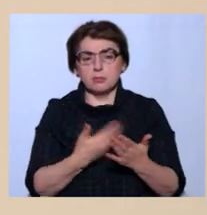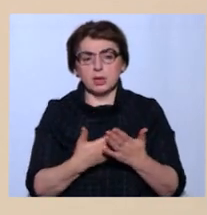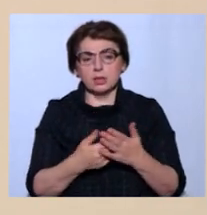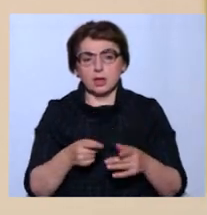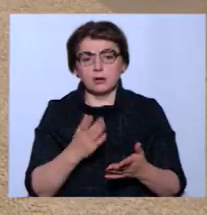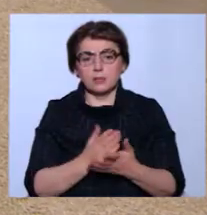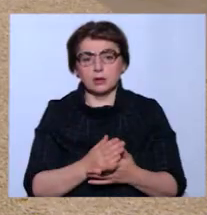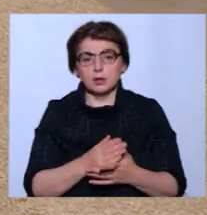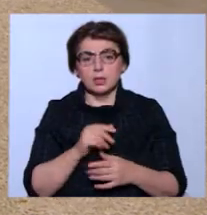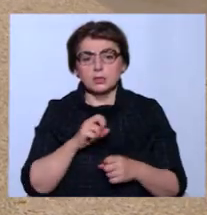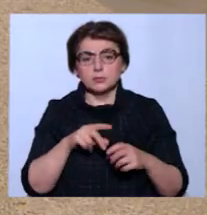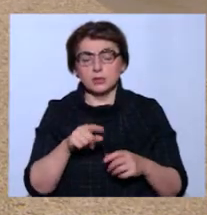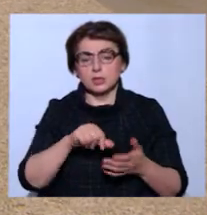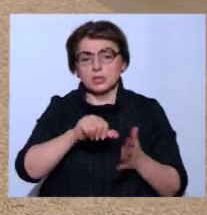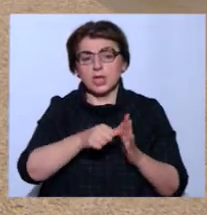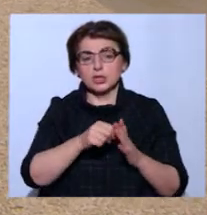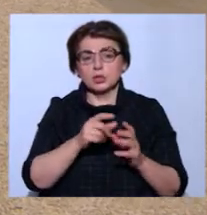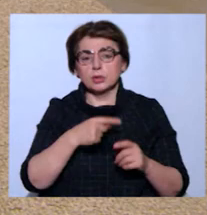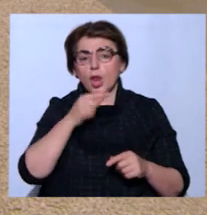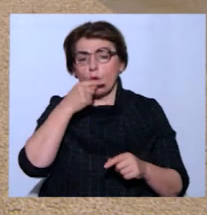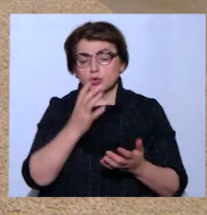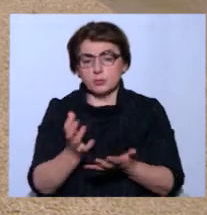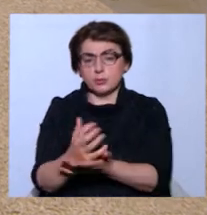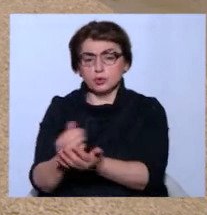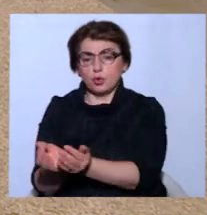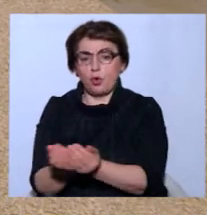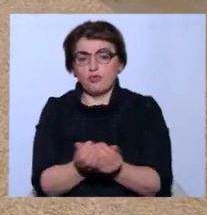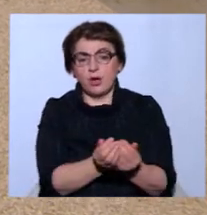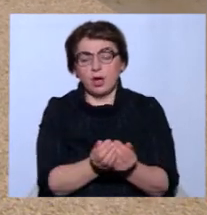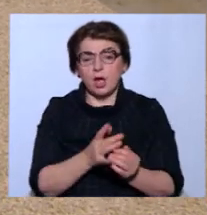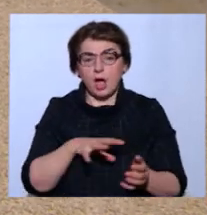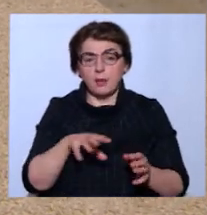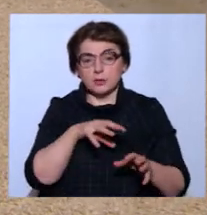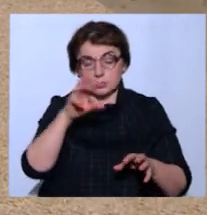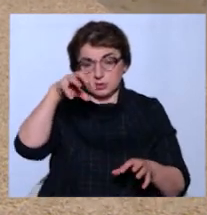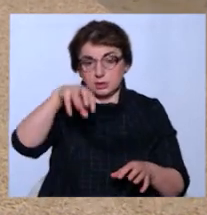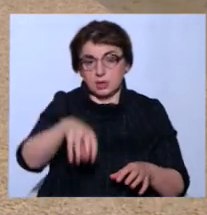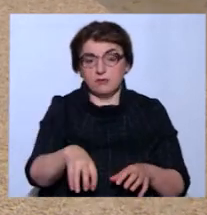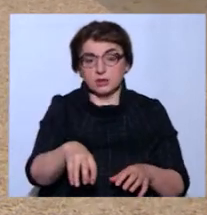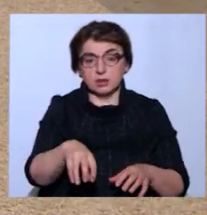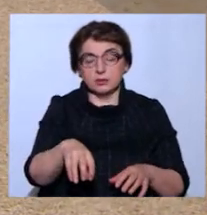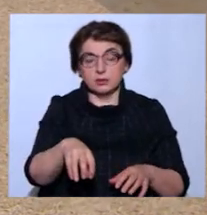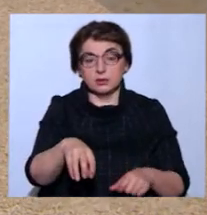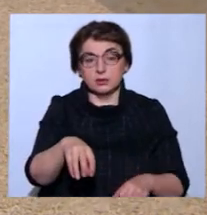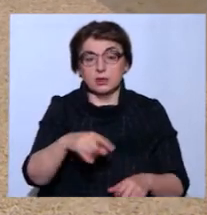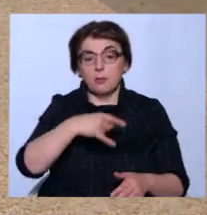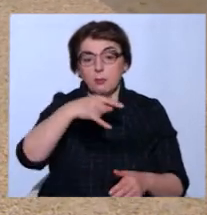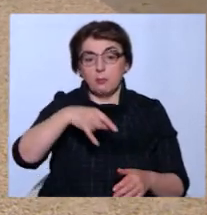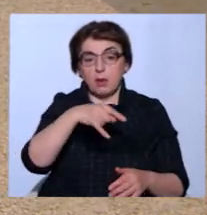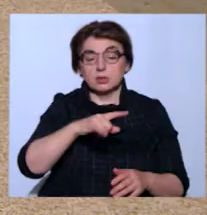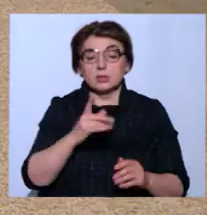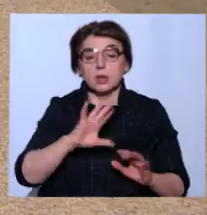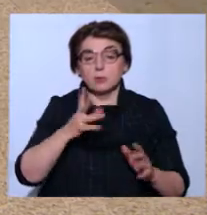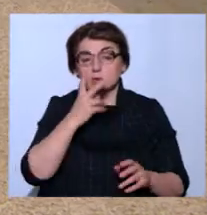აქ მაქვს სარჭების გროვა და ლურსმნების გროვა. თუ მე ამ გროვას დავადებ, აი ამ მაგნიტს, ნახოთ